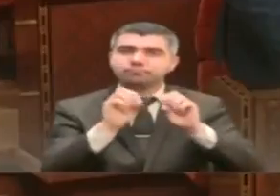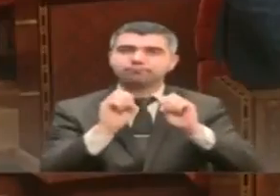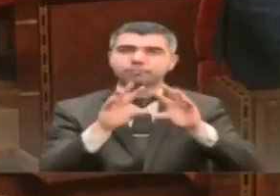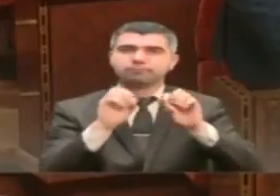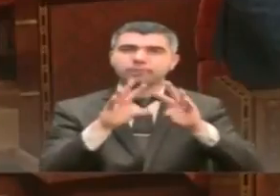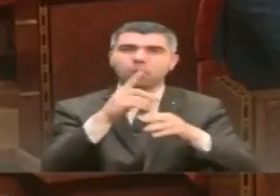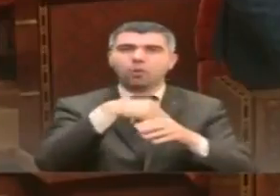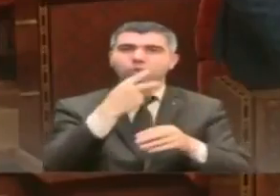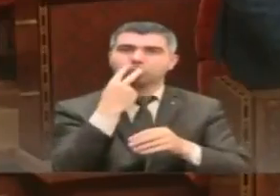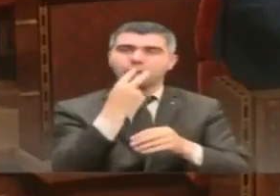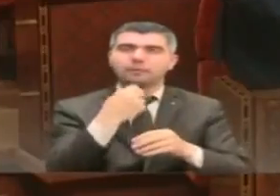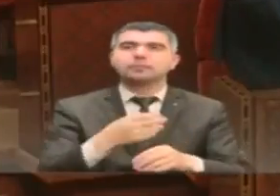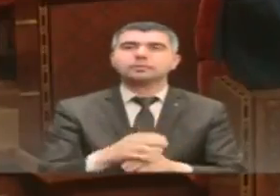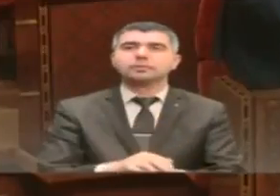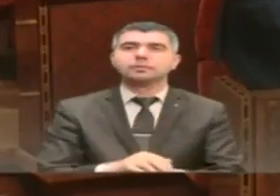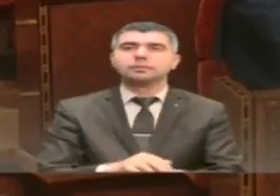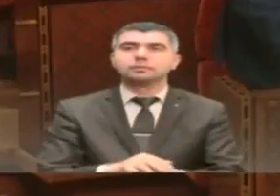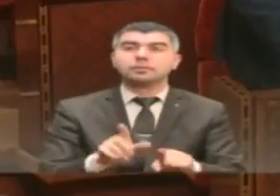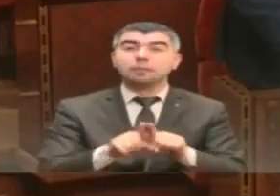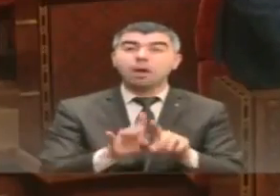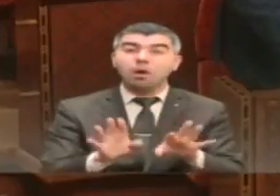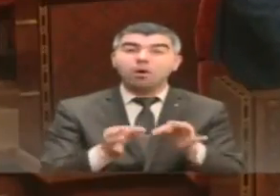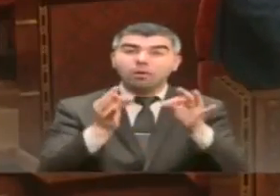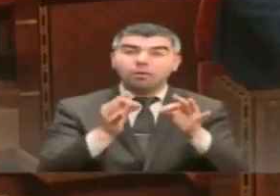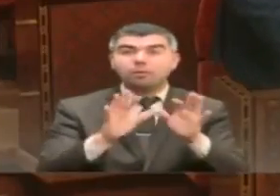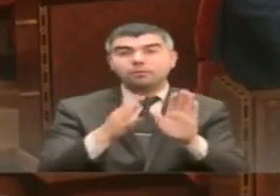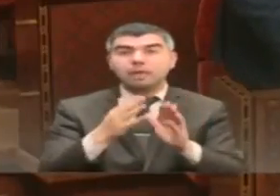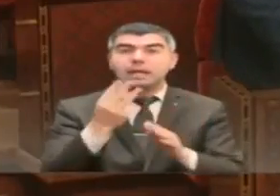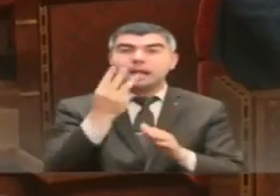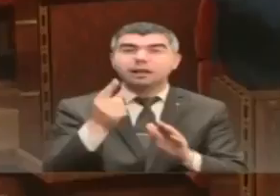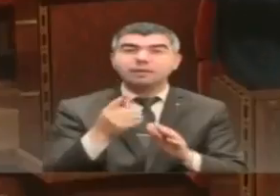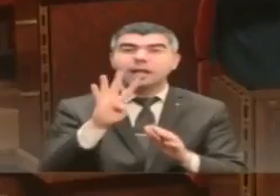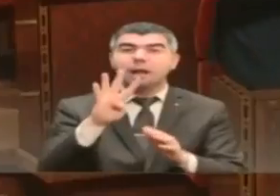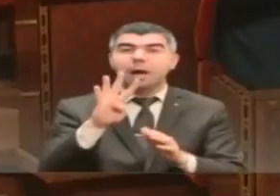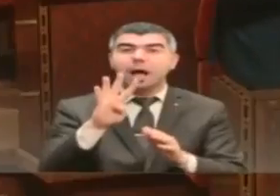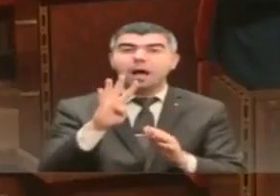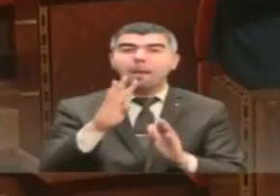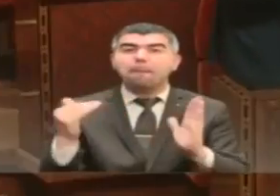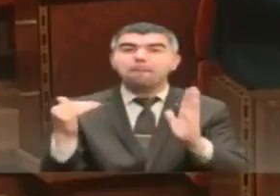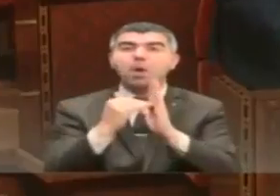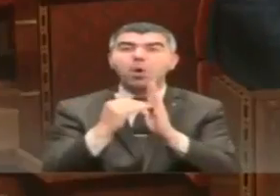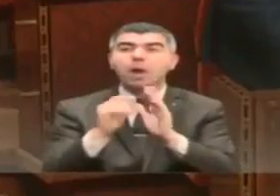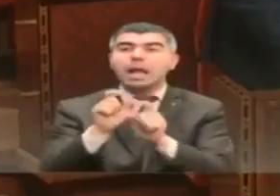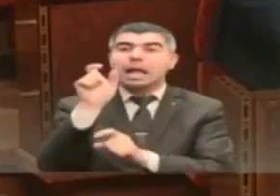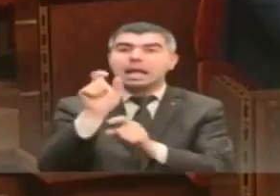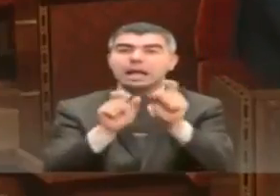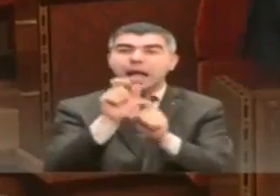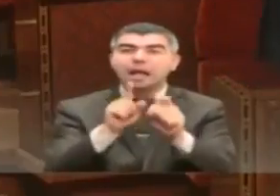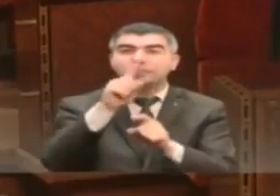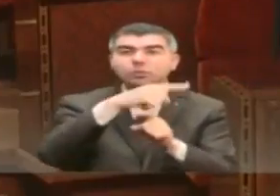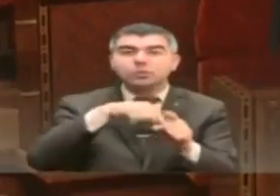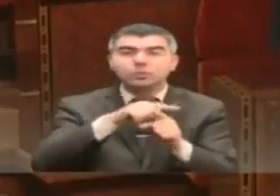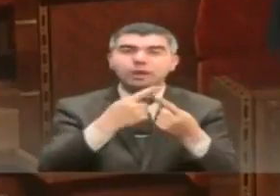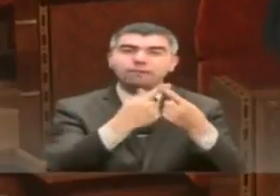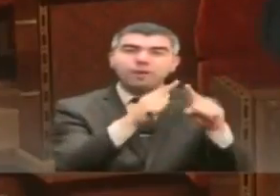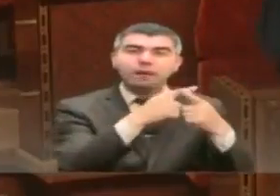180 منشأة فنية. وسيستفيد من هذا ما يزيد على 3.4 مليون نسمة من الساكنة القروية موزعة على 73 من